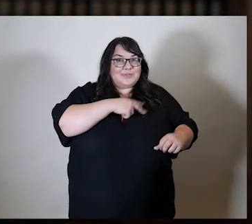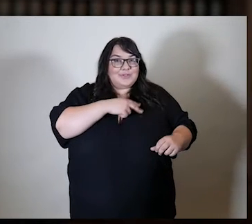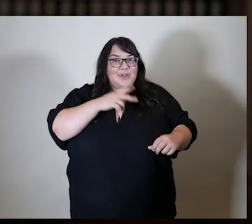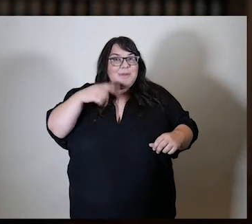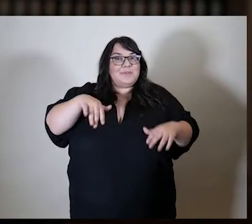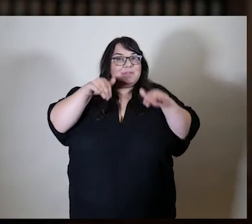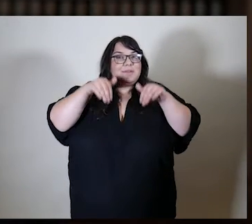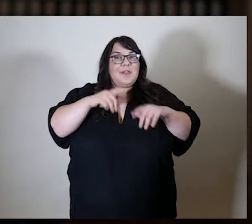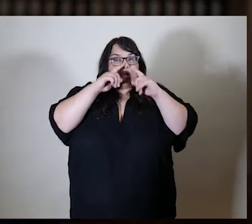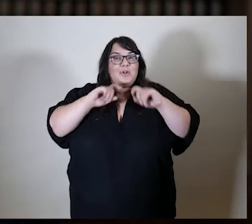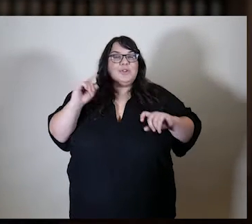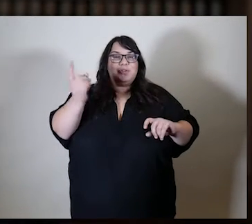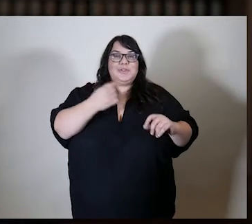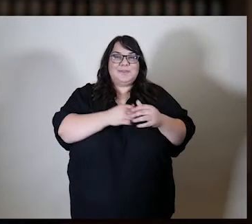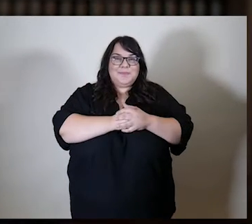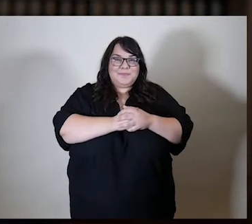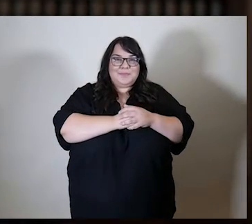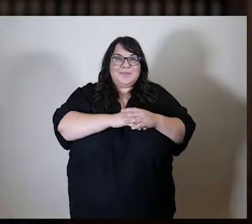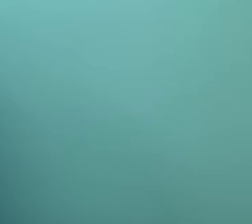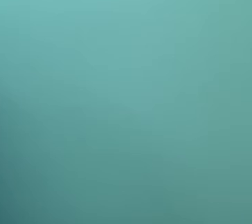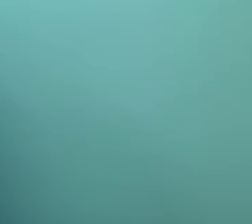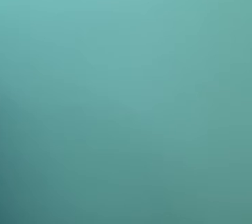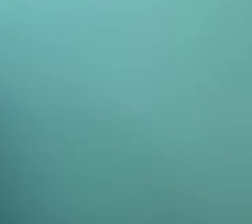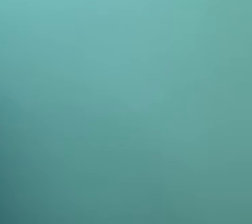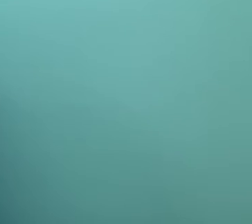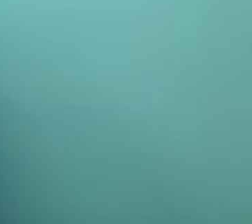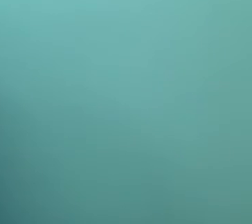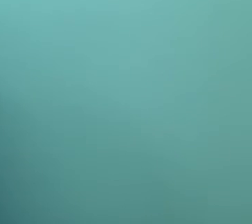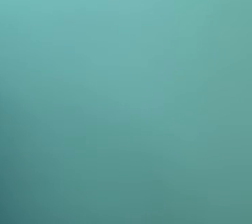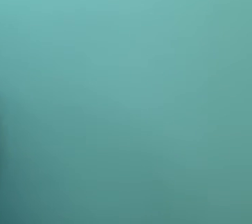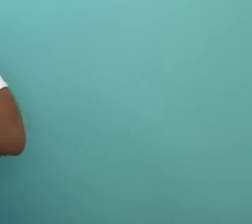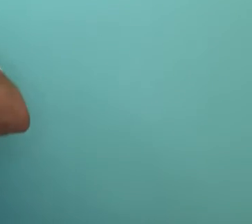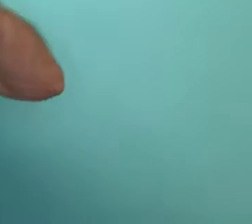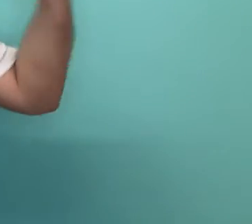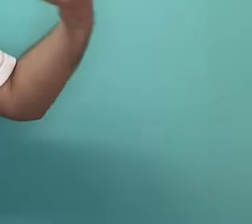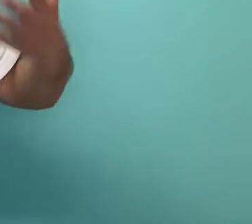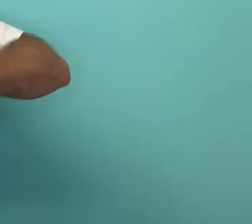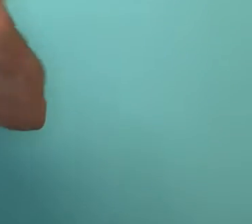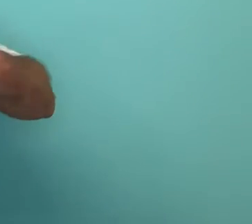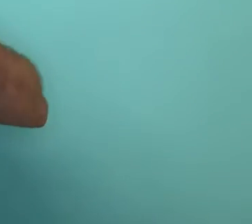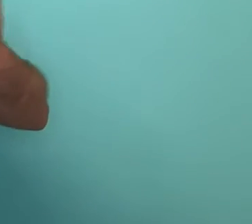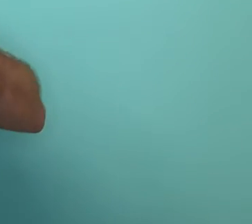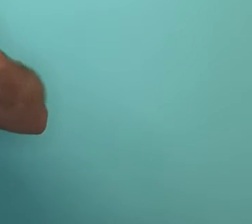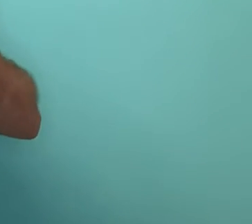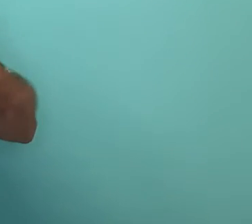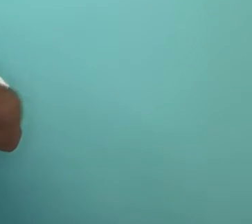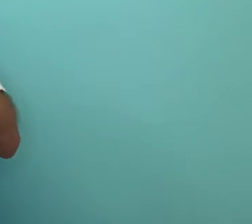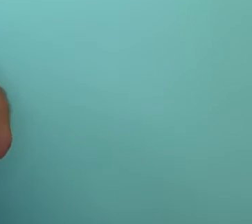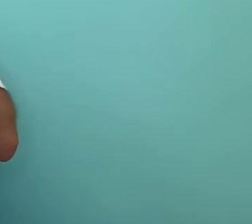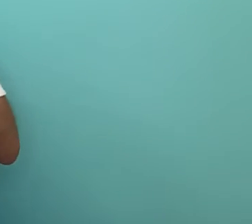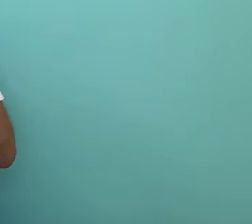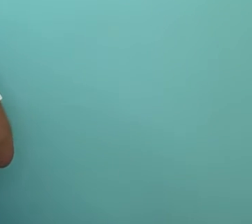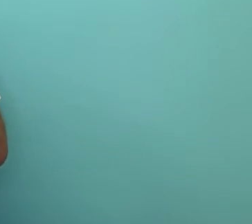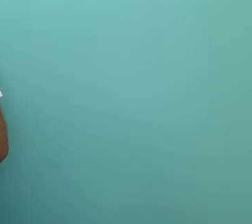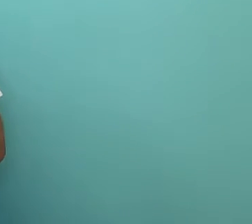οδική ασφάλεια είναι δικαίωμα αλλά και υποχρέωση όλων μας. Είναι μεγάλη μας χαρά και τιμή το